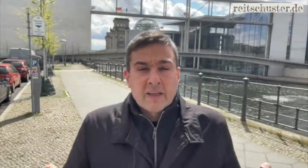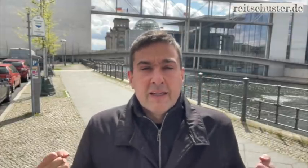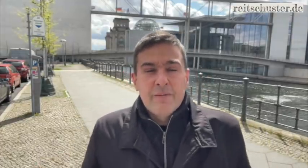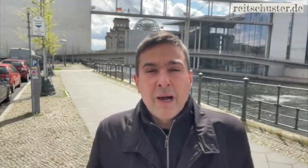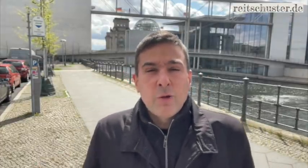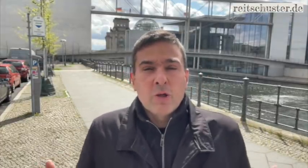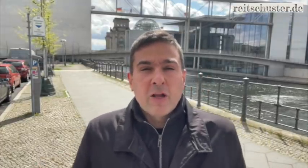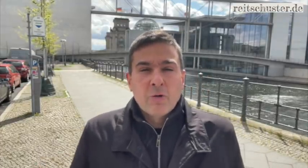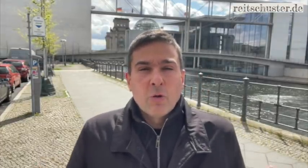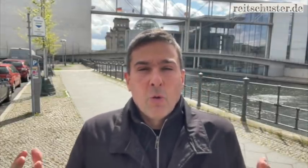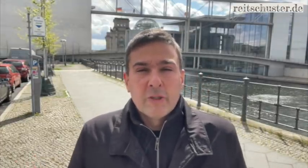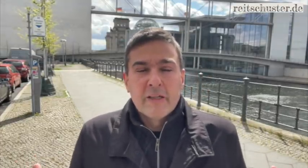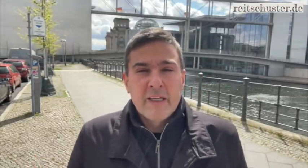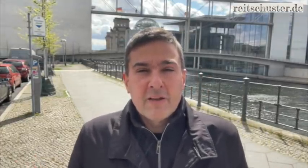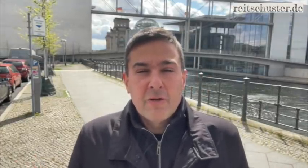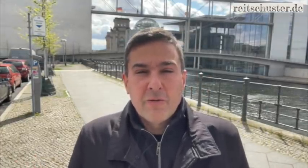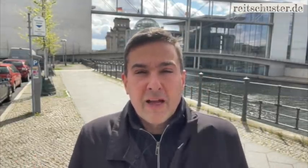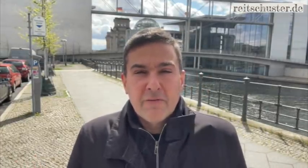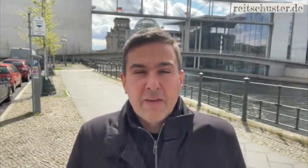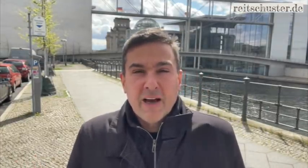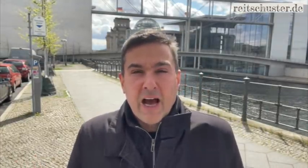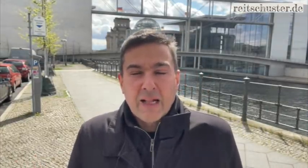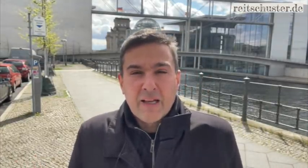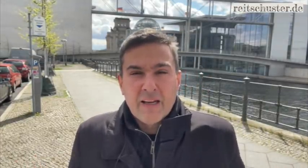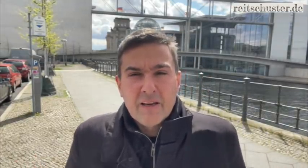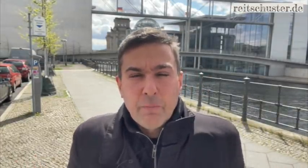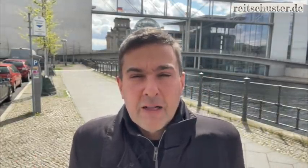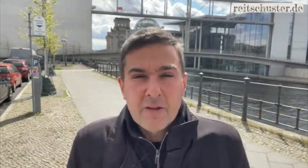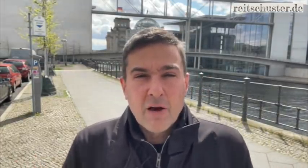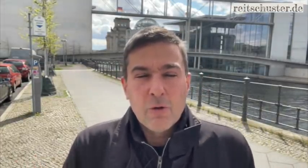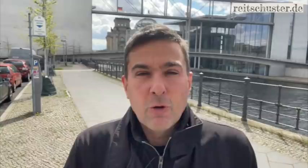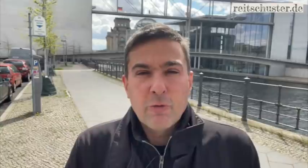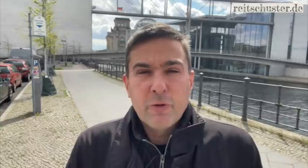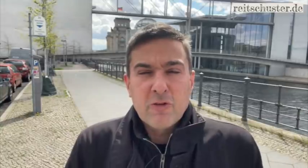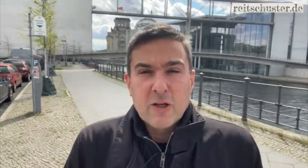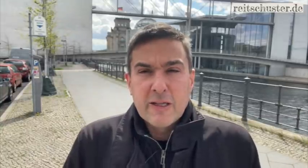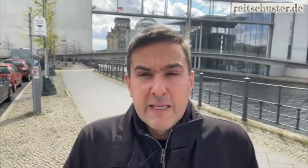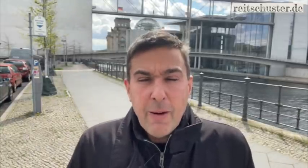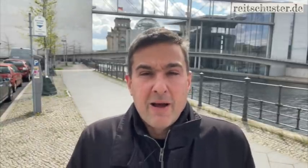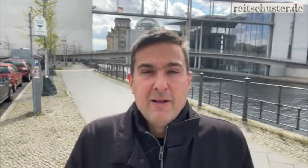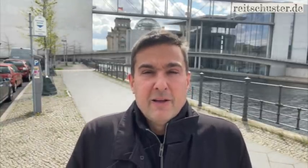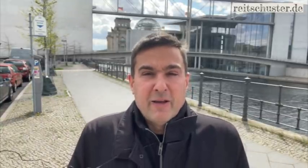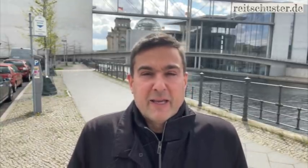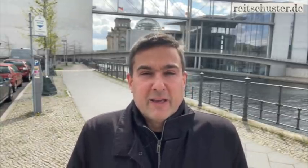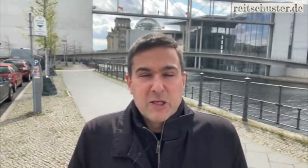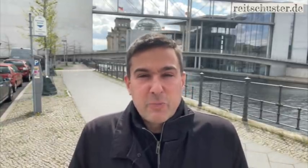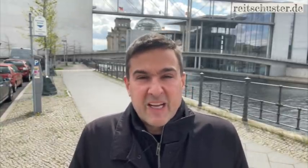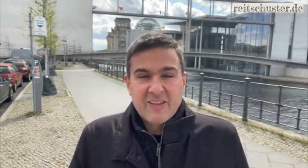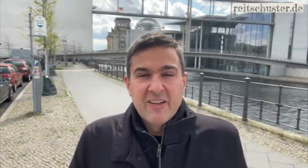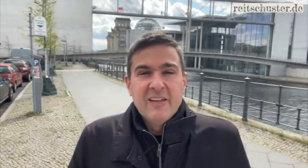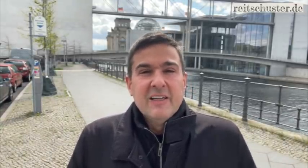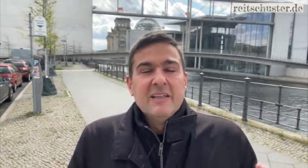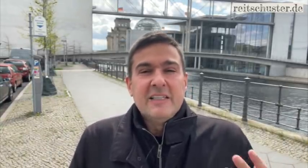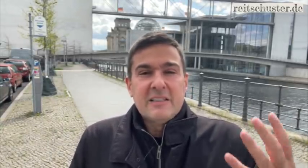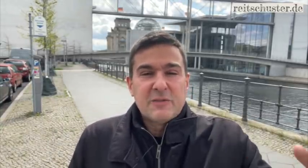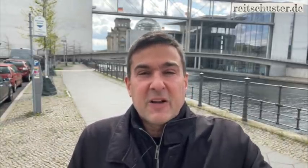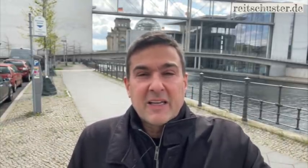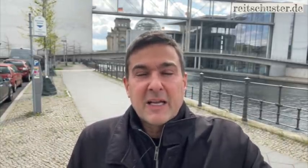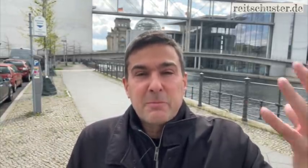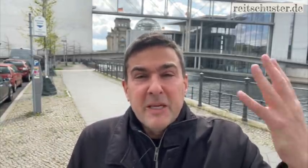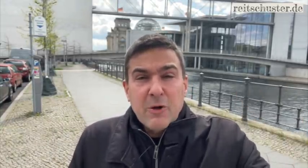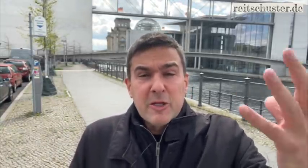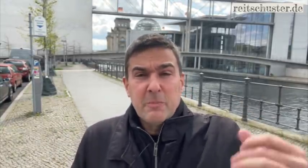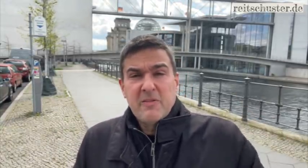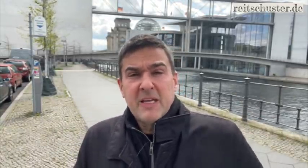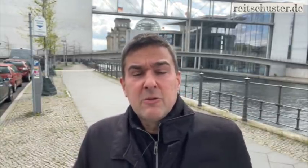Kommt der Klima-Lockdown oder nicht, werden wir alle bald auch noch fürs Klima weggesperrt? Diese Frage